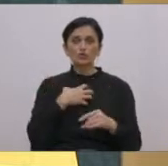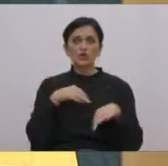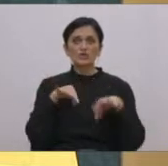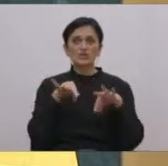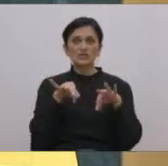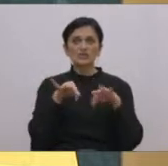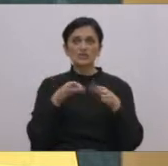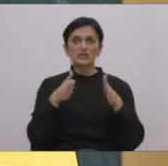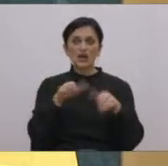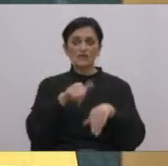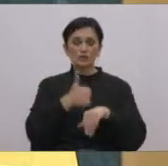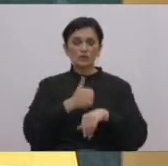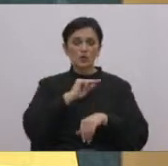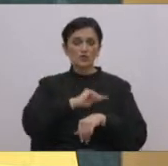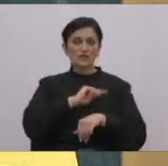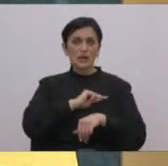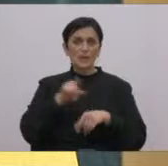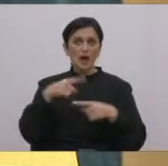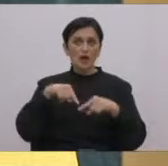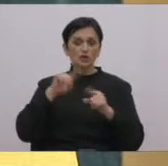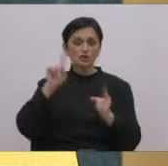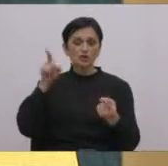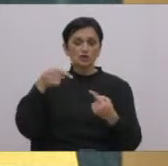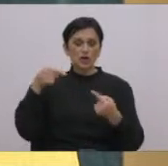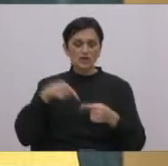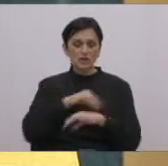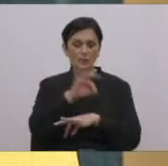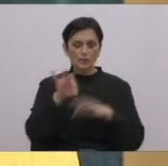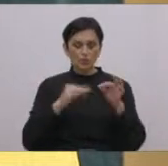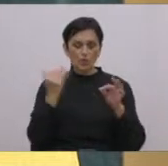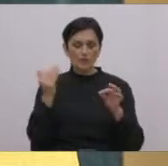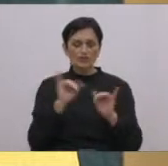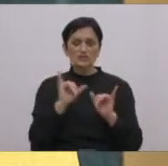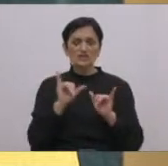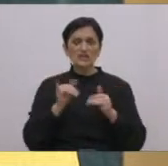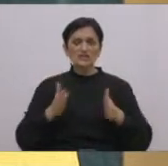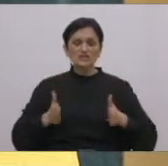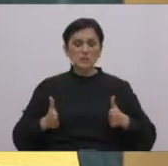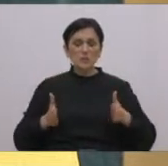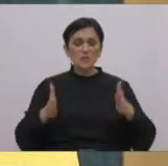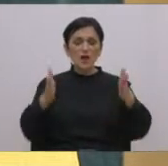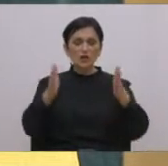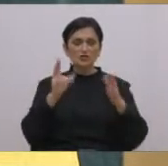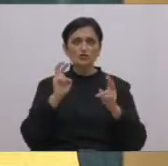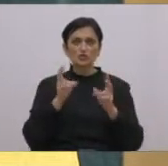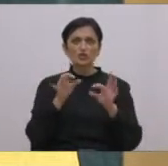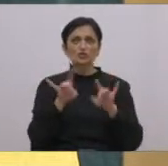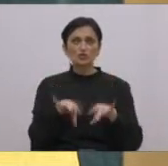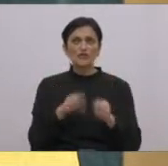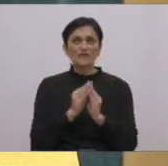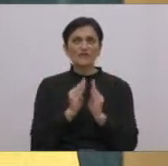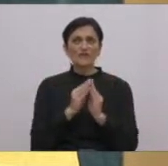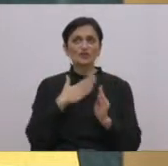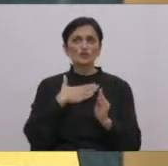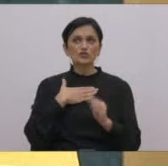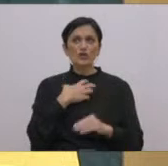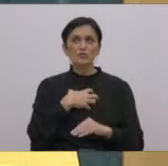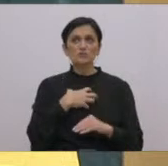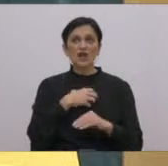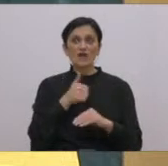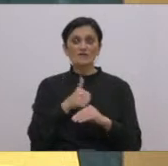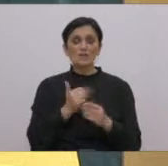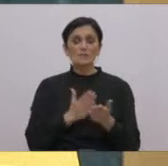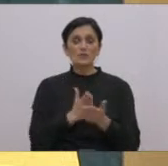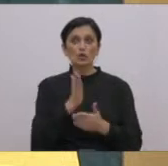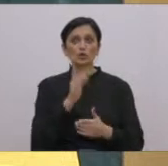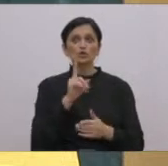gzebis departamenti, și se bamisi proiecte bit, sa dat magistralul gzebi, bune breviar, ceva ce ens tower prioriteta, ratkva